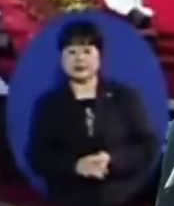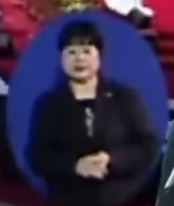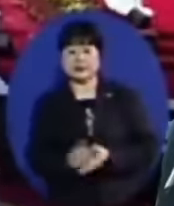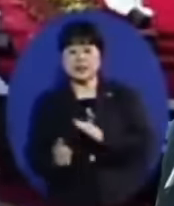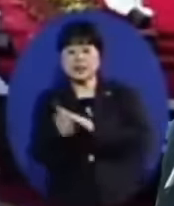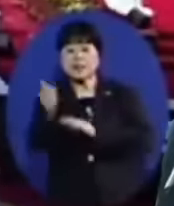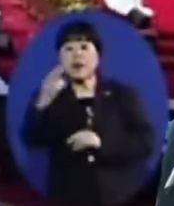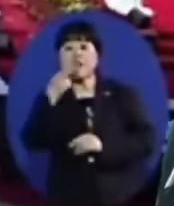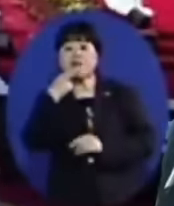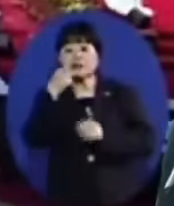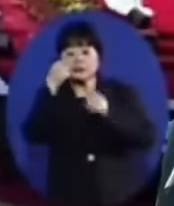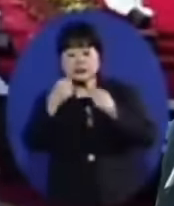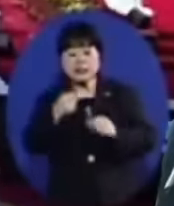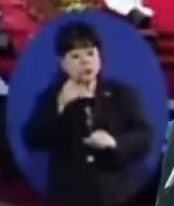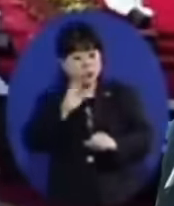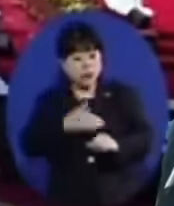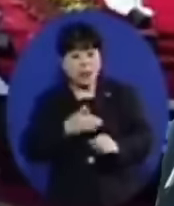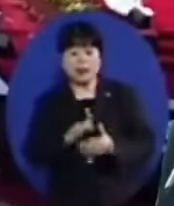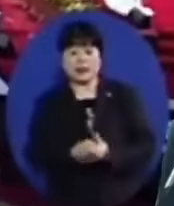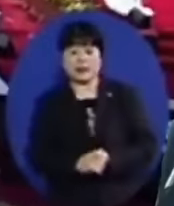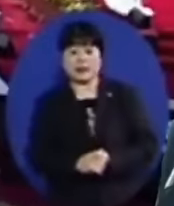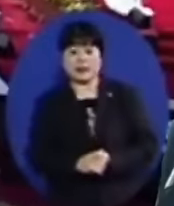희망 없이 인생이 어떻게 사는가?